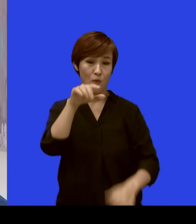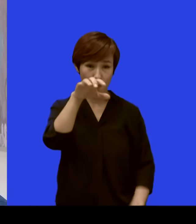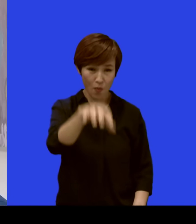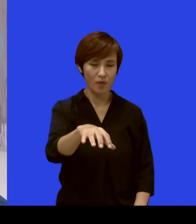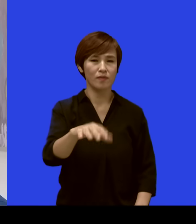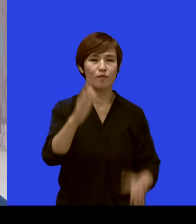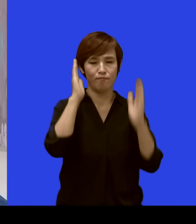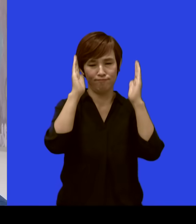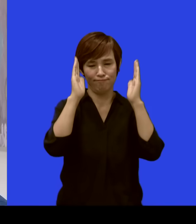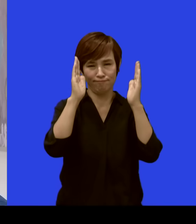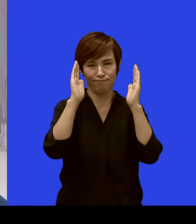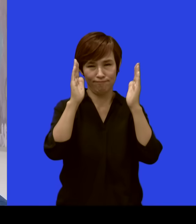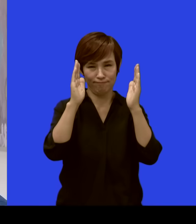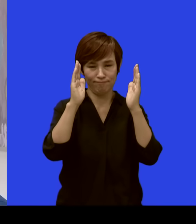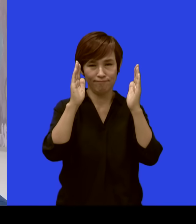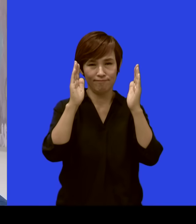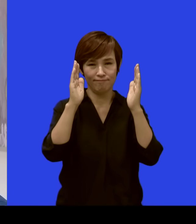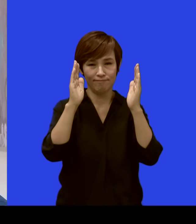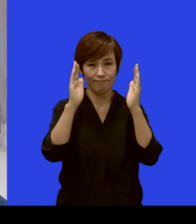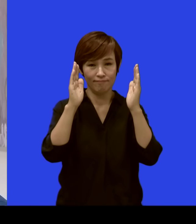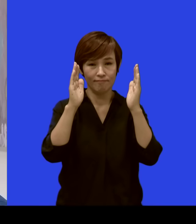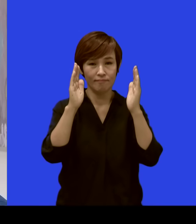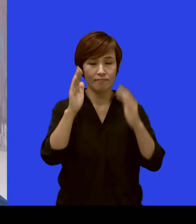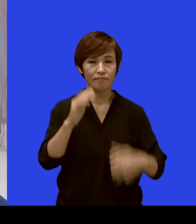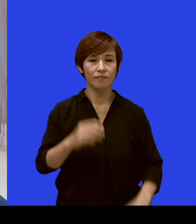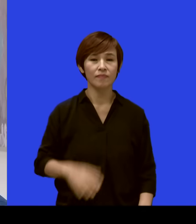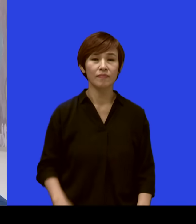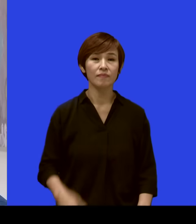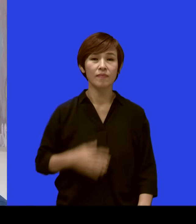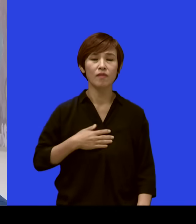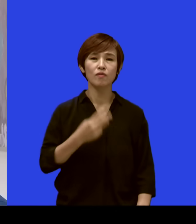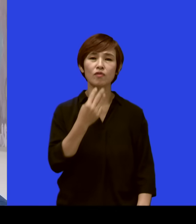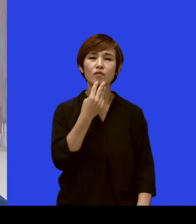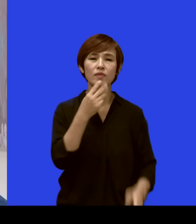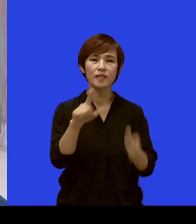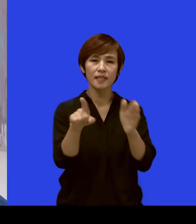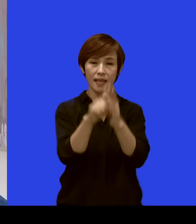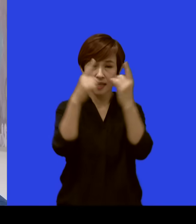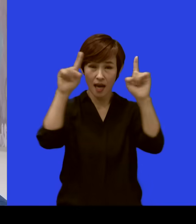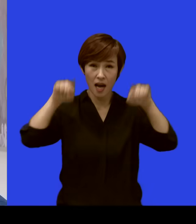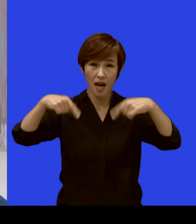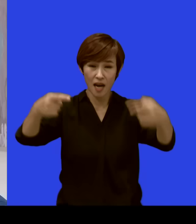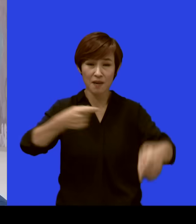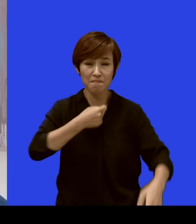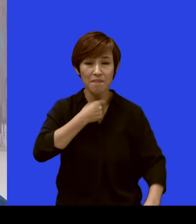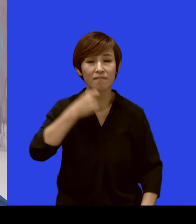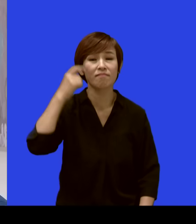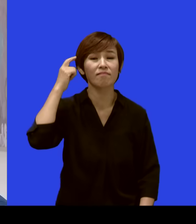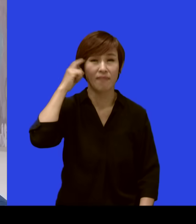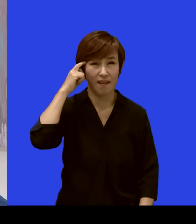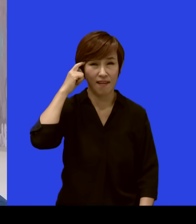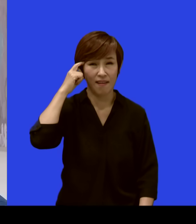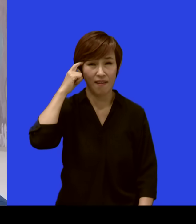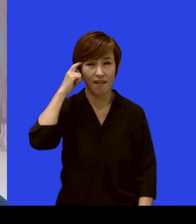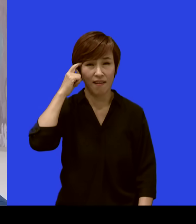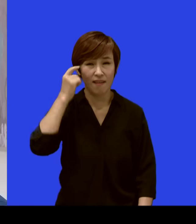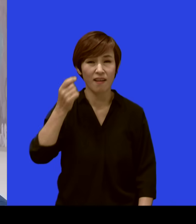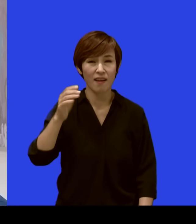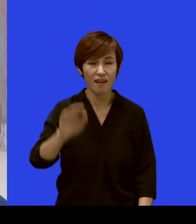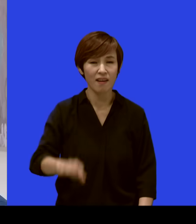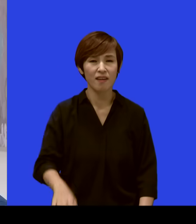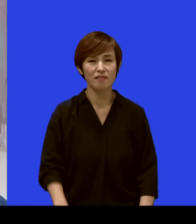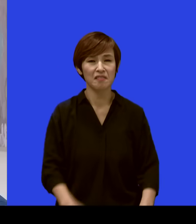했고 거기에서 저는 이제 서울신학대학교 신학과를 가는 게 저희가 성결교를 다녔기 때문에 네. 그게 저희